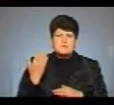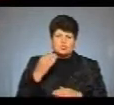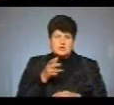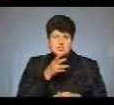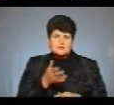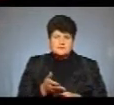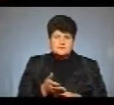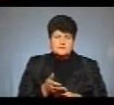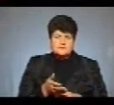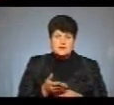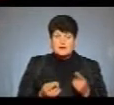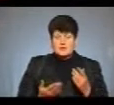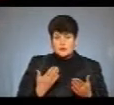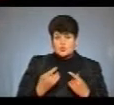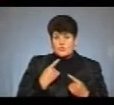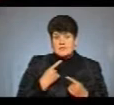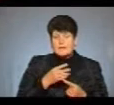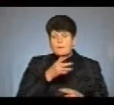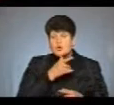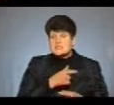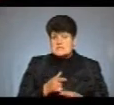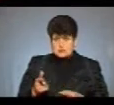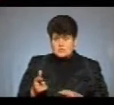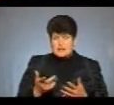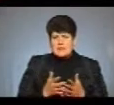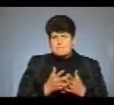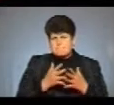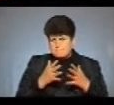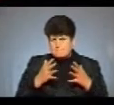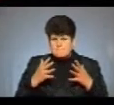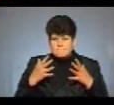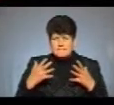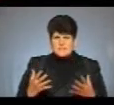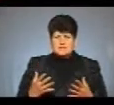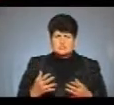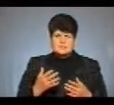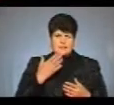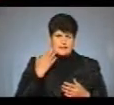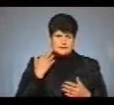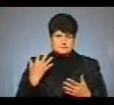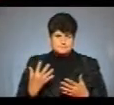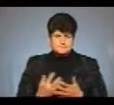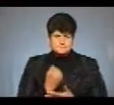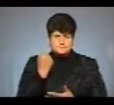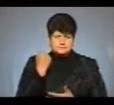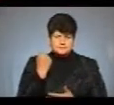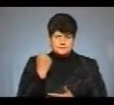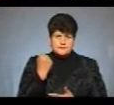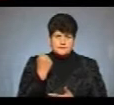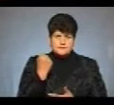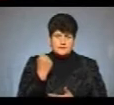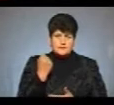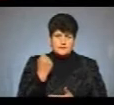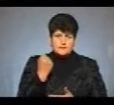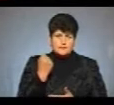говорити так по сезонності, найбільше такий ажіотаж і найбільше вибухонебезпечних предметів,